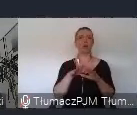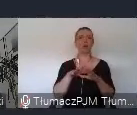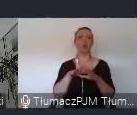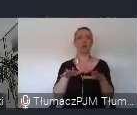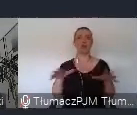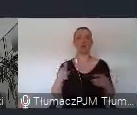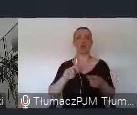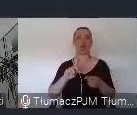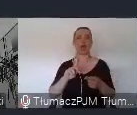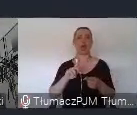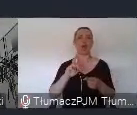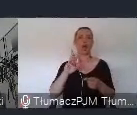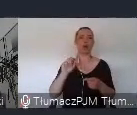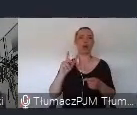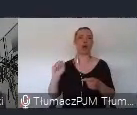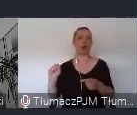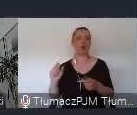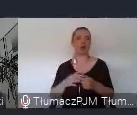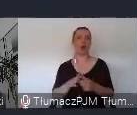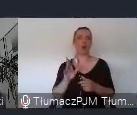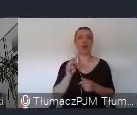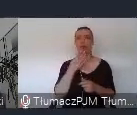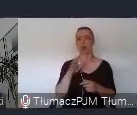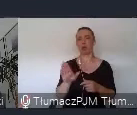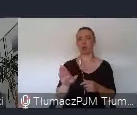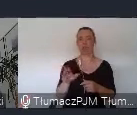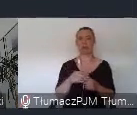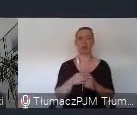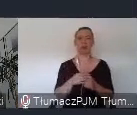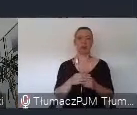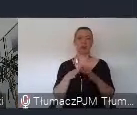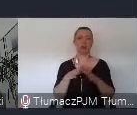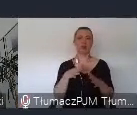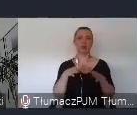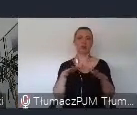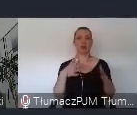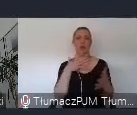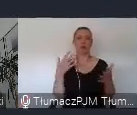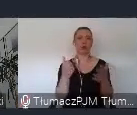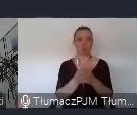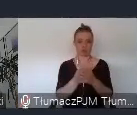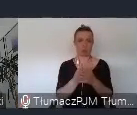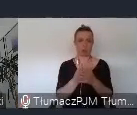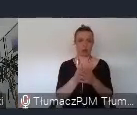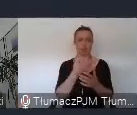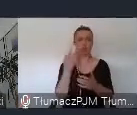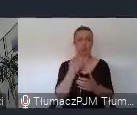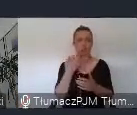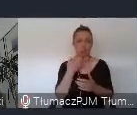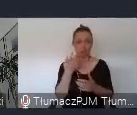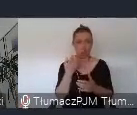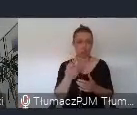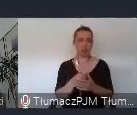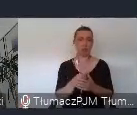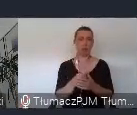nastawiając się, wskazując, że jedynym najbardziej słusznym rozwiązaniem jest wykorzystanie ciepła z OZE lub ciepła odpadowego na każdym, że tak się